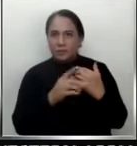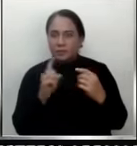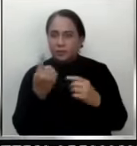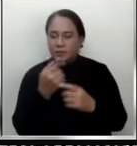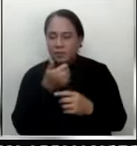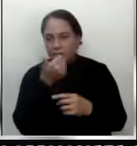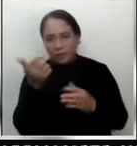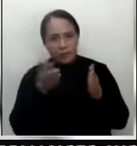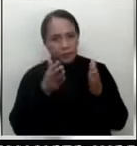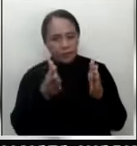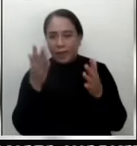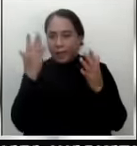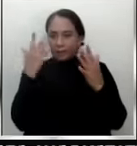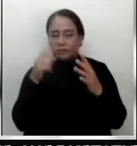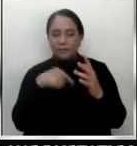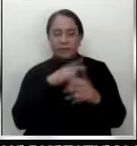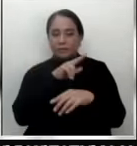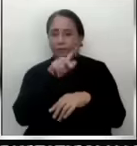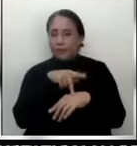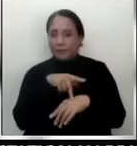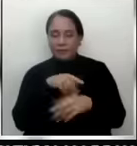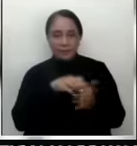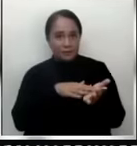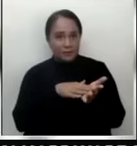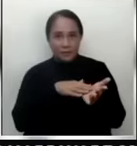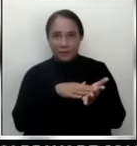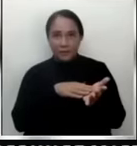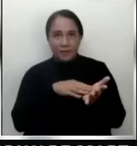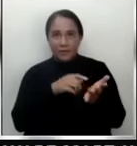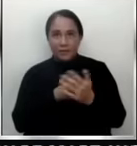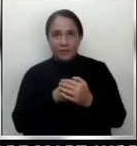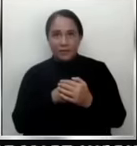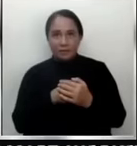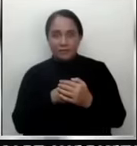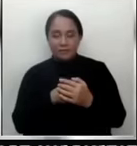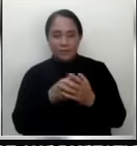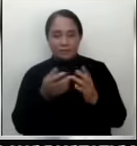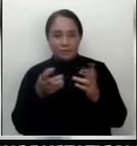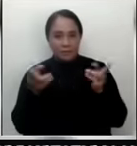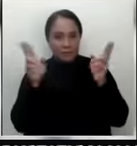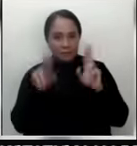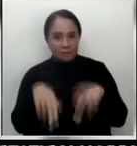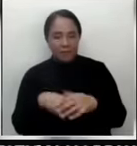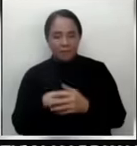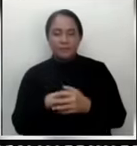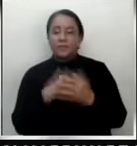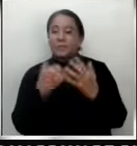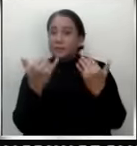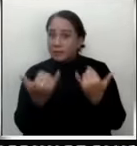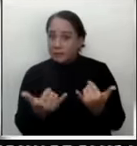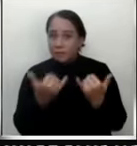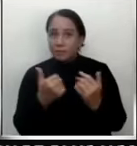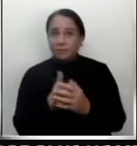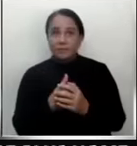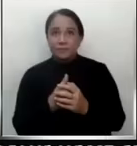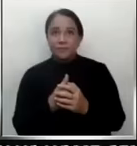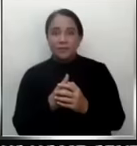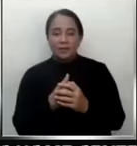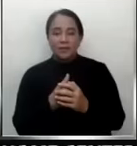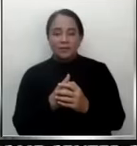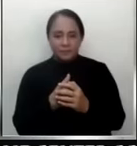don't think the Philippines is exempted from that kind of phenomenon. Especially now, where